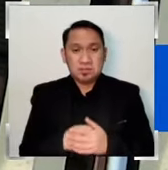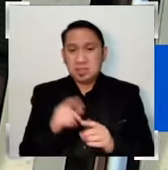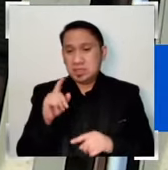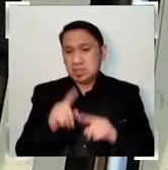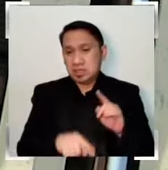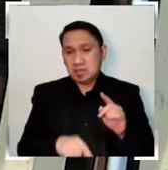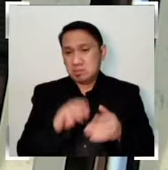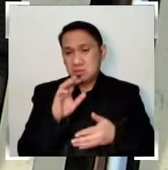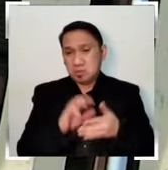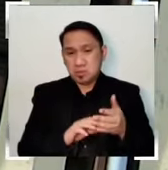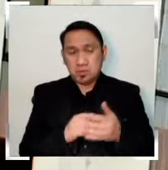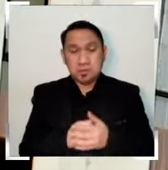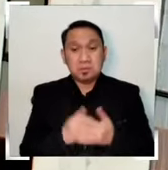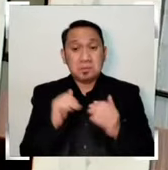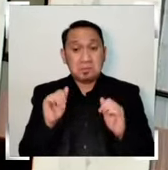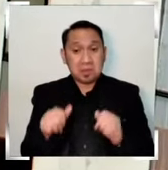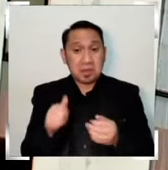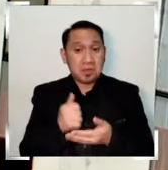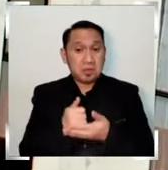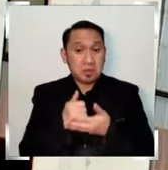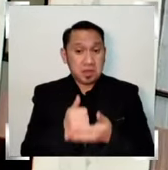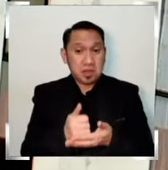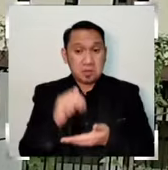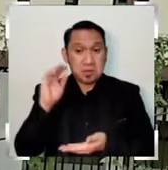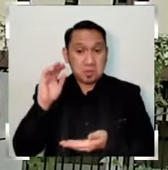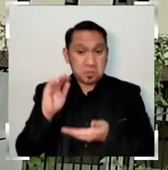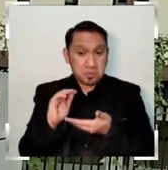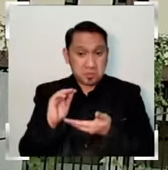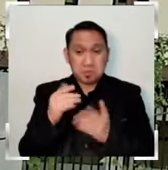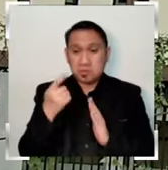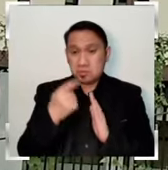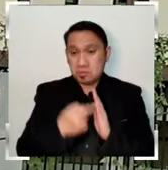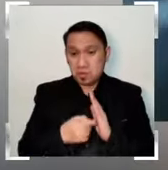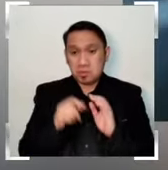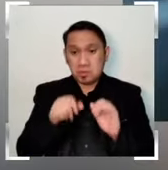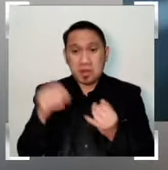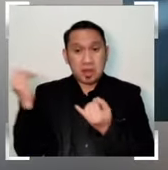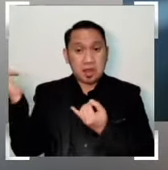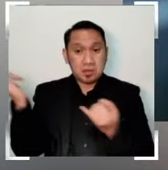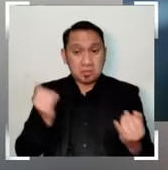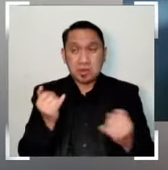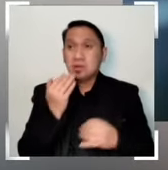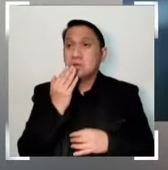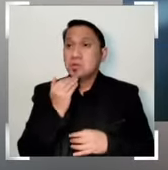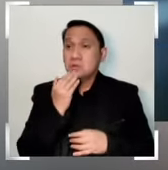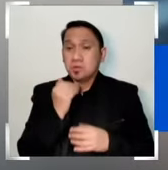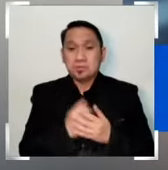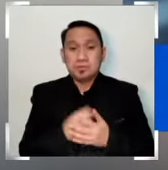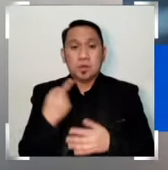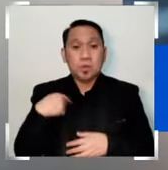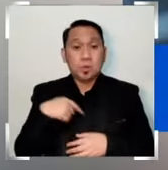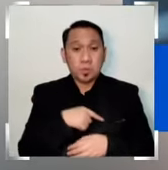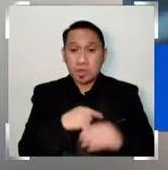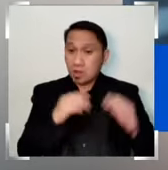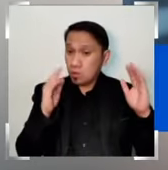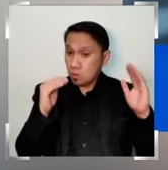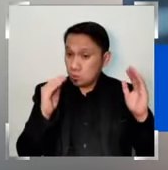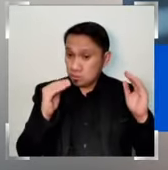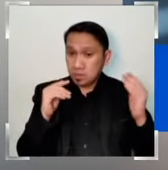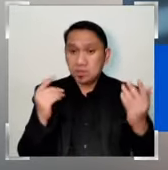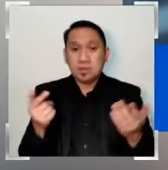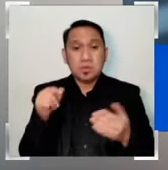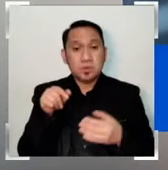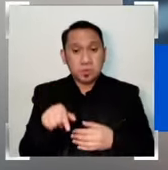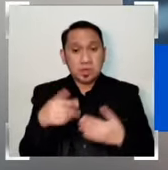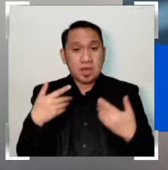Ang makatutulong daw para mapababa ang presyo, pag-aangkat ng asukal. We are hoping na yung retail price natin will be